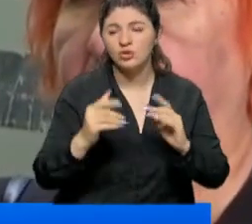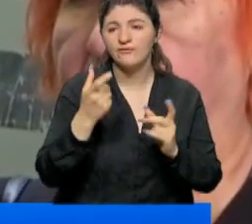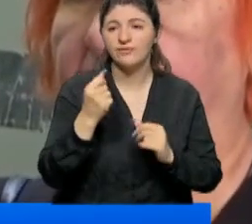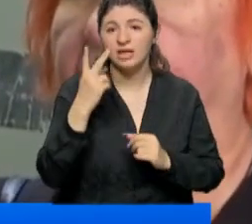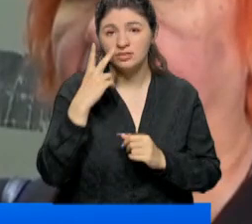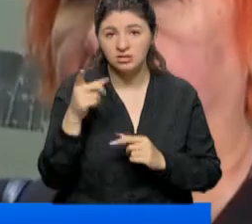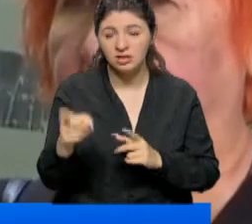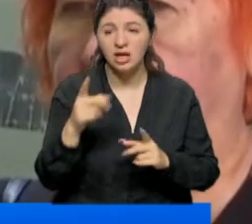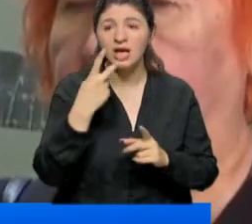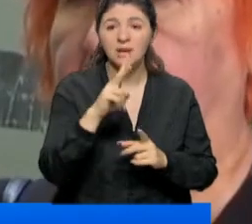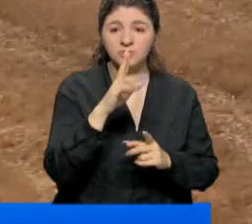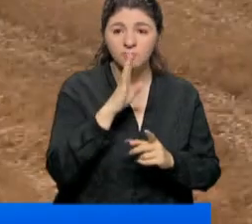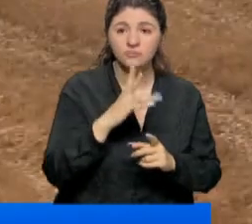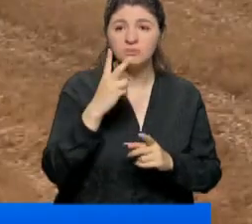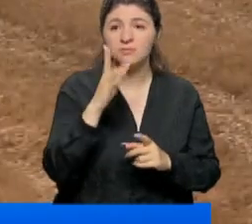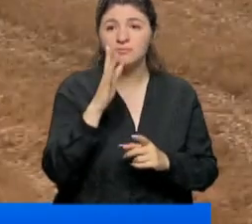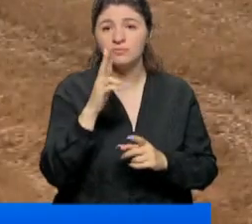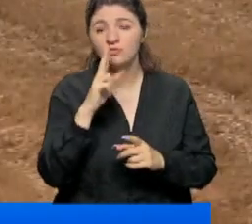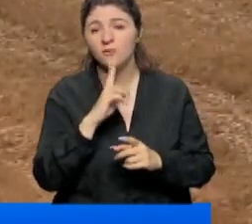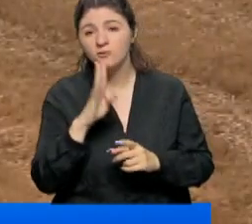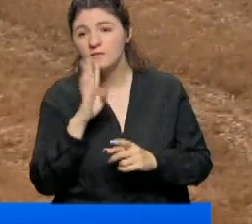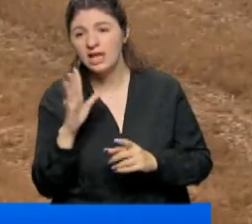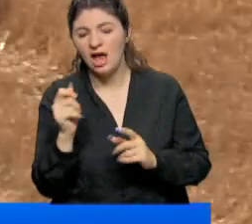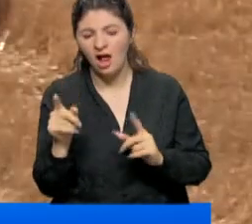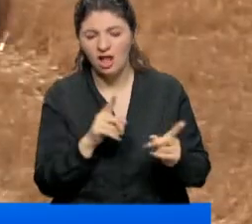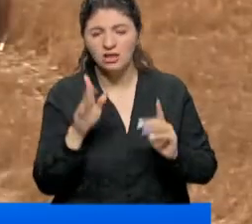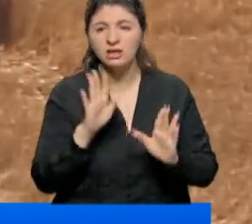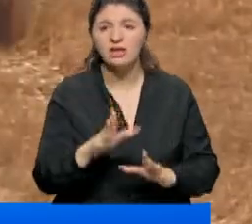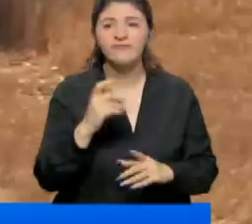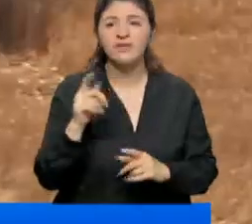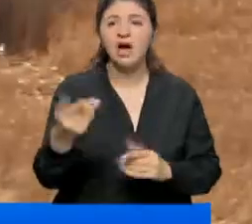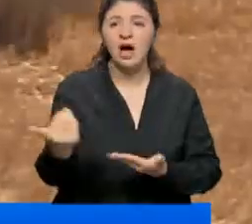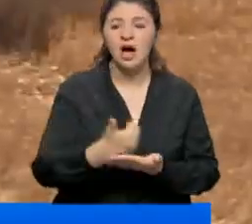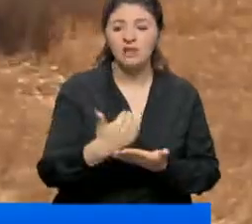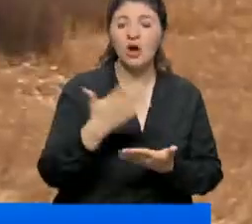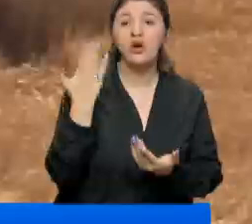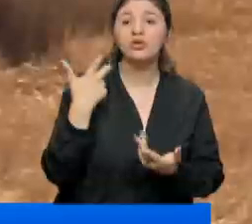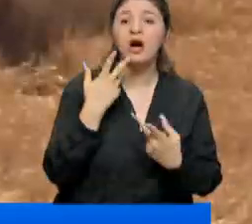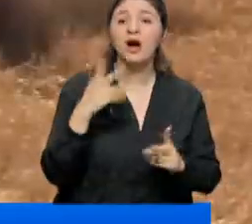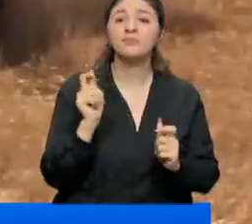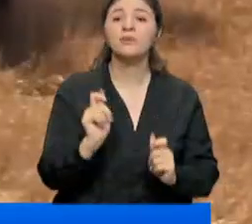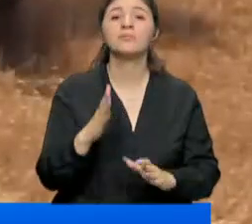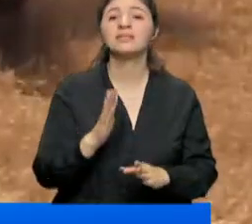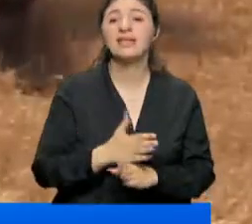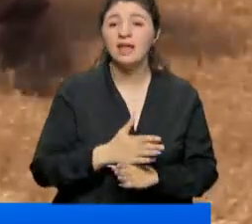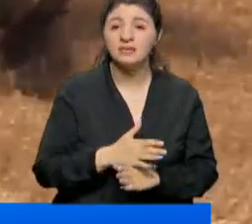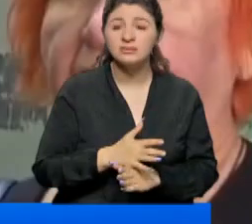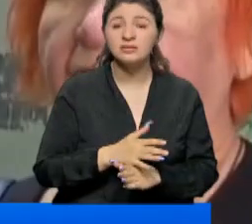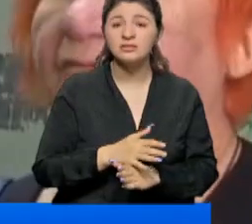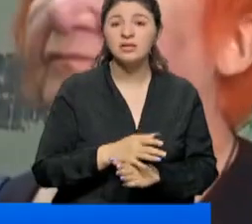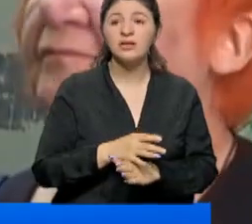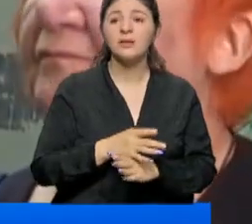2250 2450 ve kalan fiyatların hasat dönemi öncesi açıklanmasının nedeni